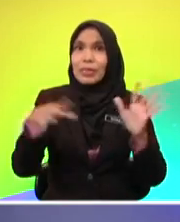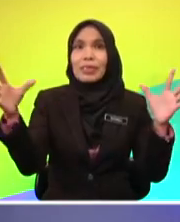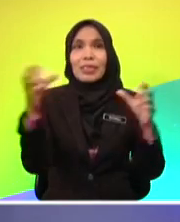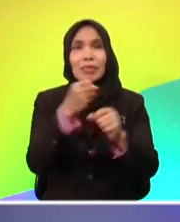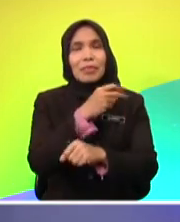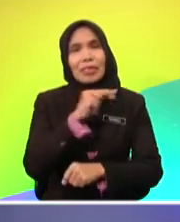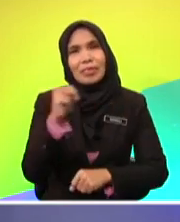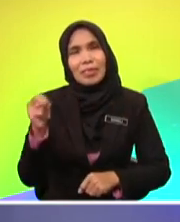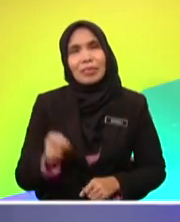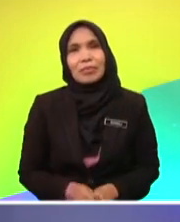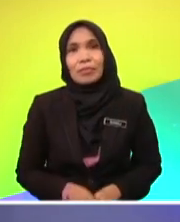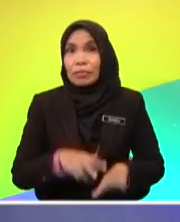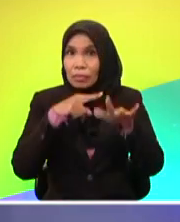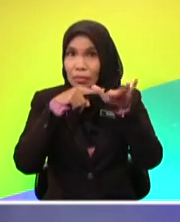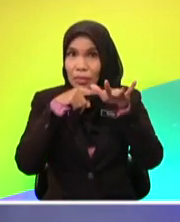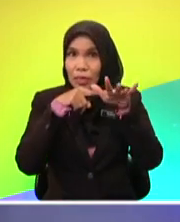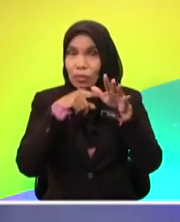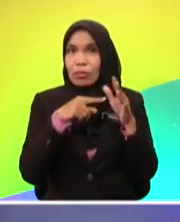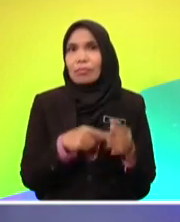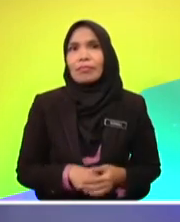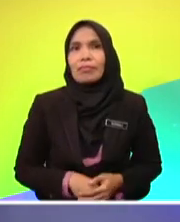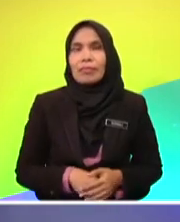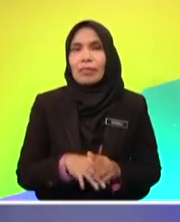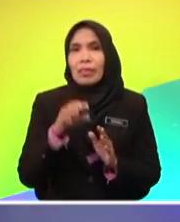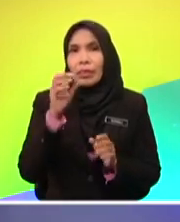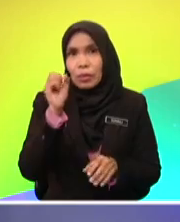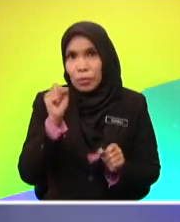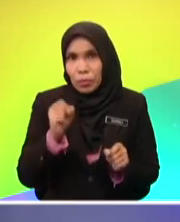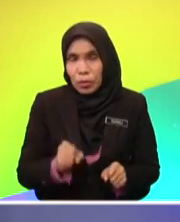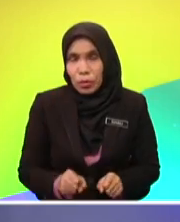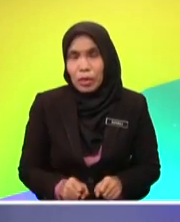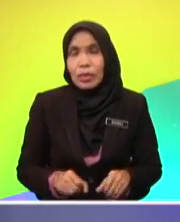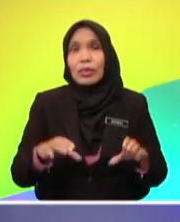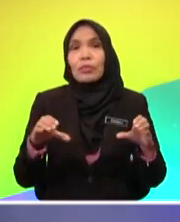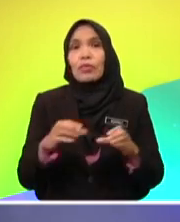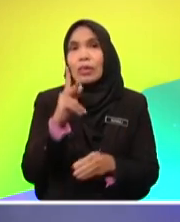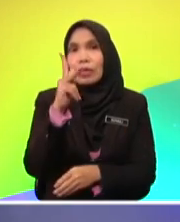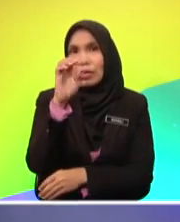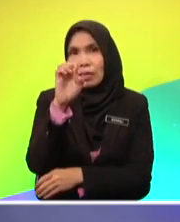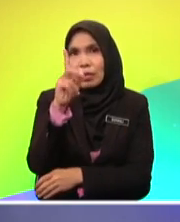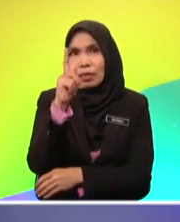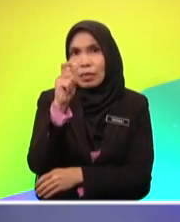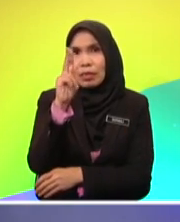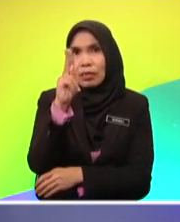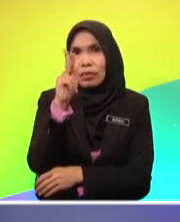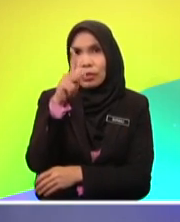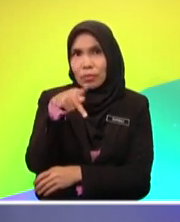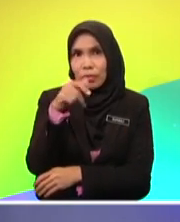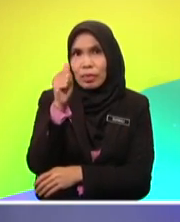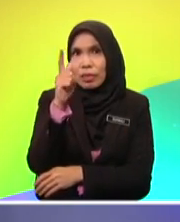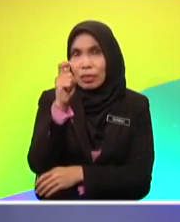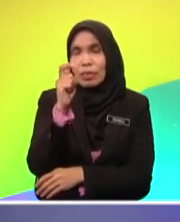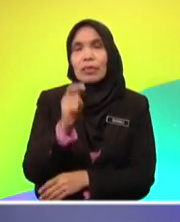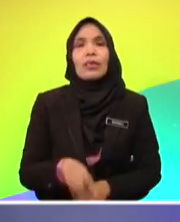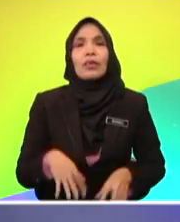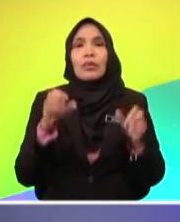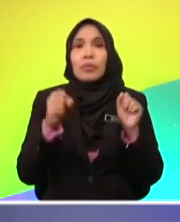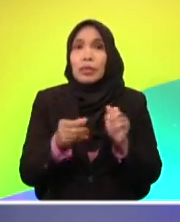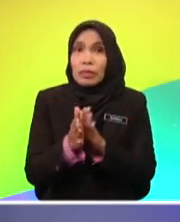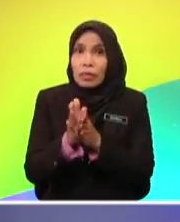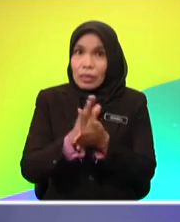daripada daun kita boleh buat ketupat ataupun kelongsong ketupat. Kita boleh jadikan sebagai penyapu.